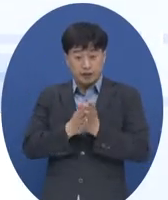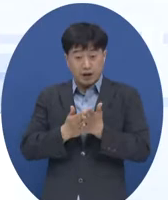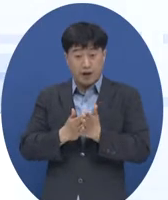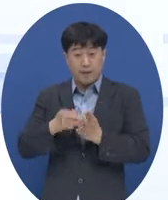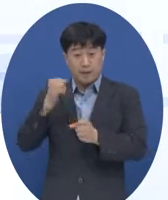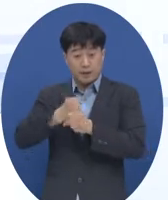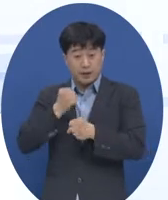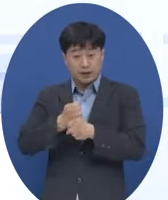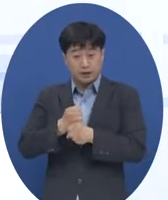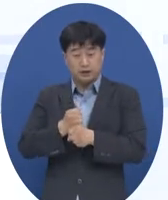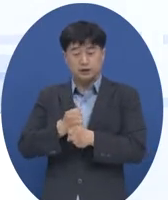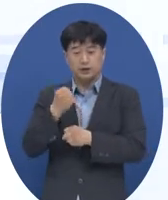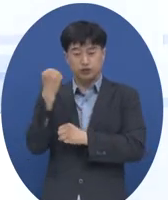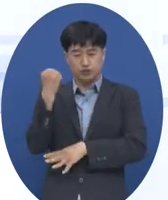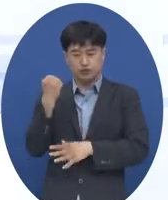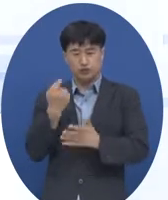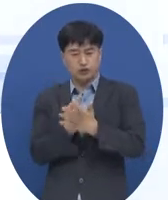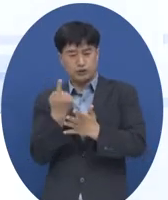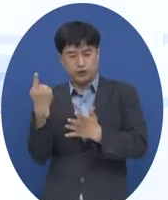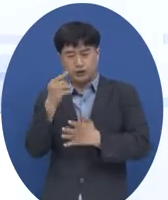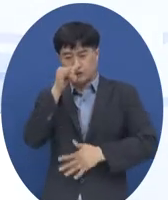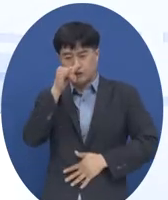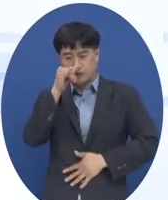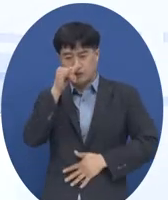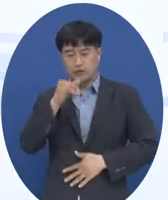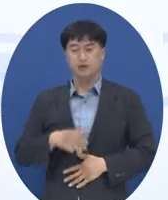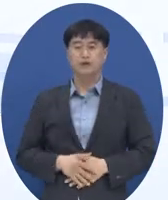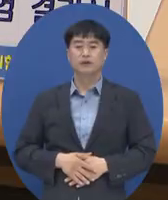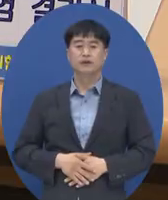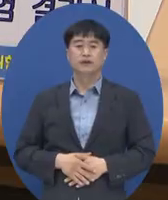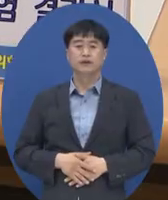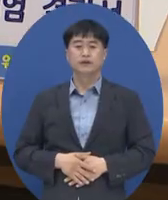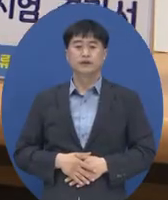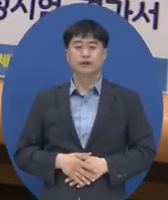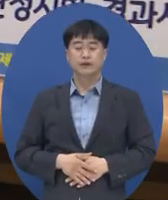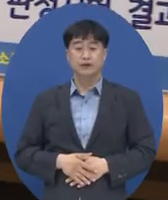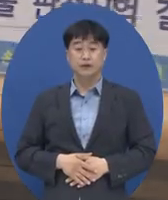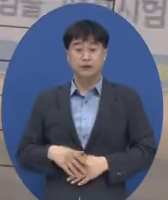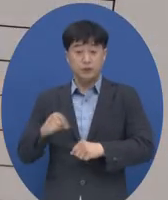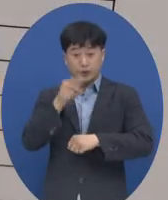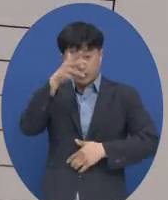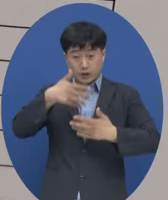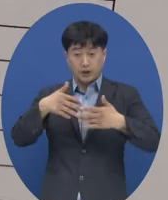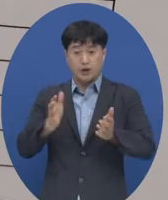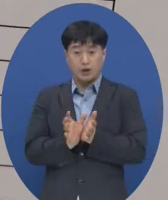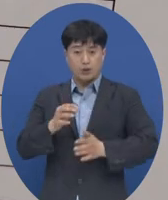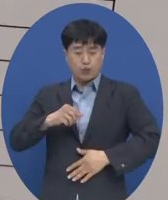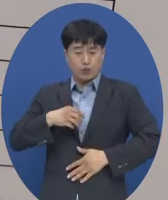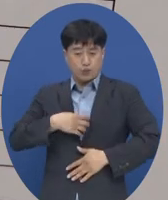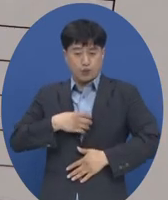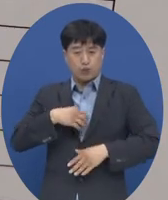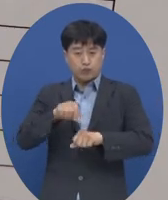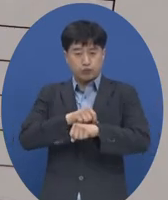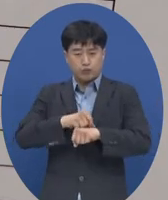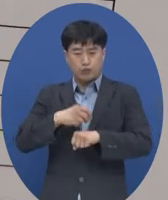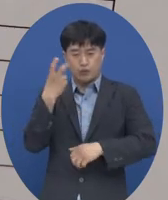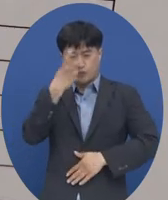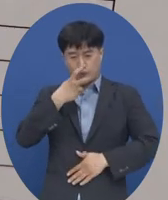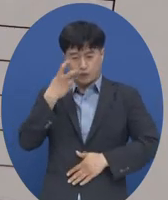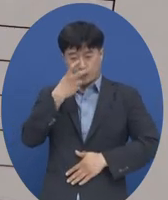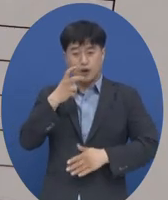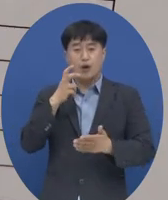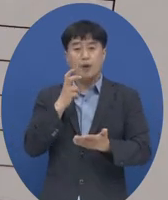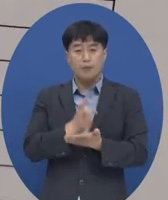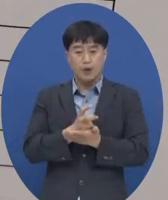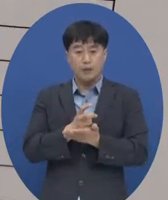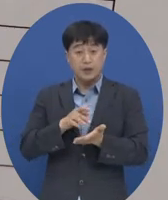제조 기준에서 그 제외를 하고 있는 것입니다. 도특사경은 위험물 안전관리법과 약사법